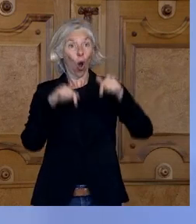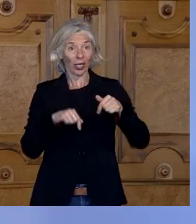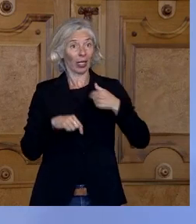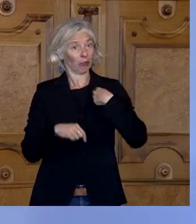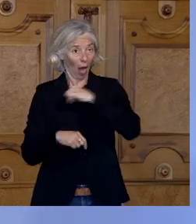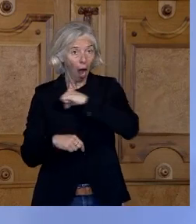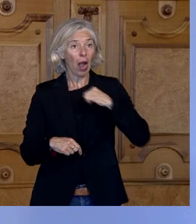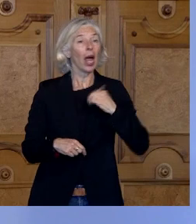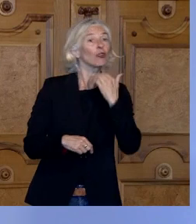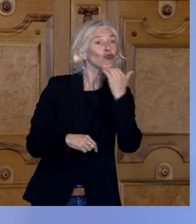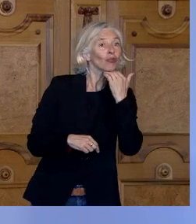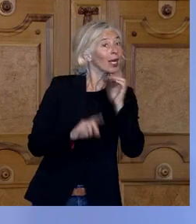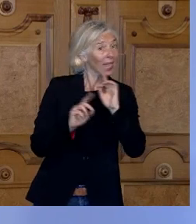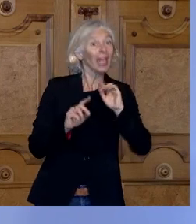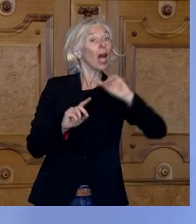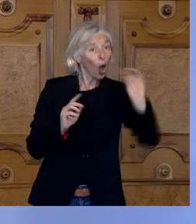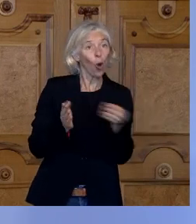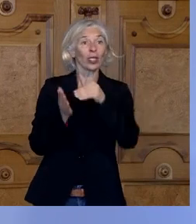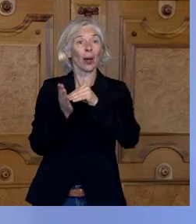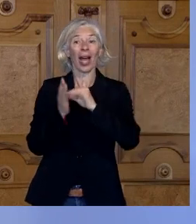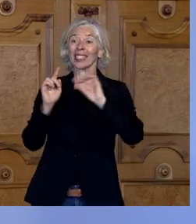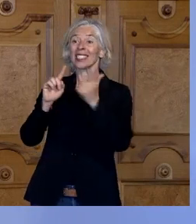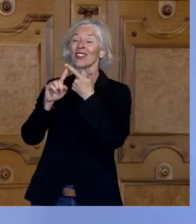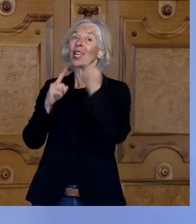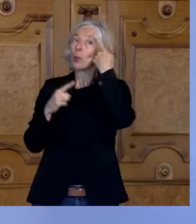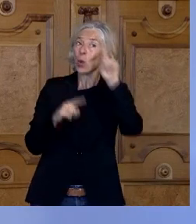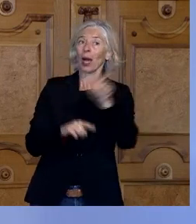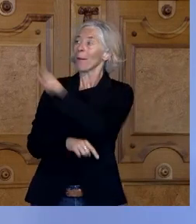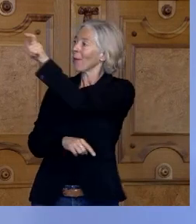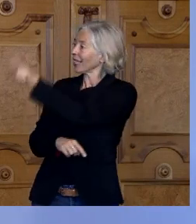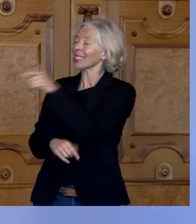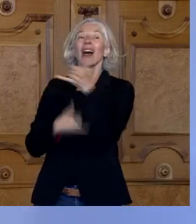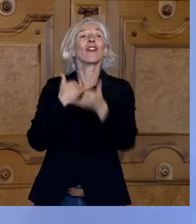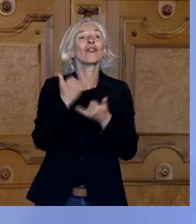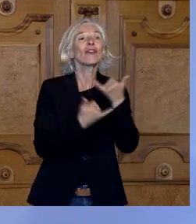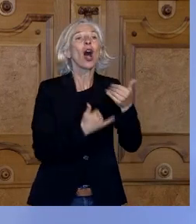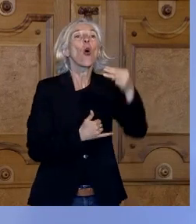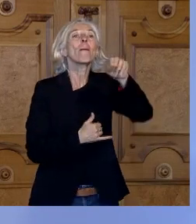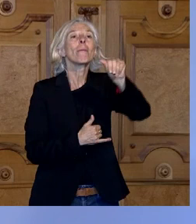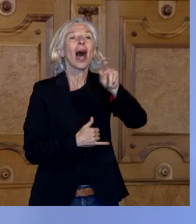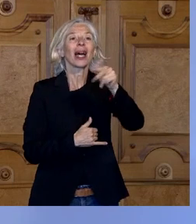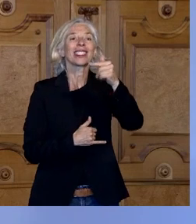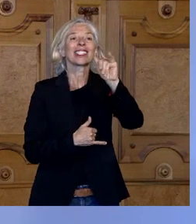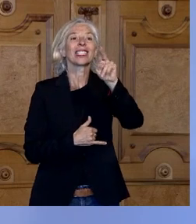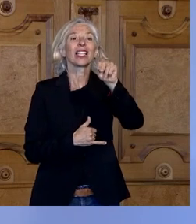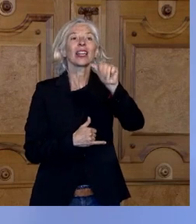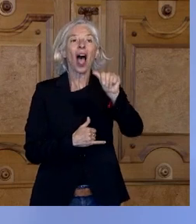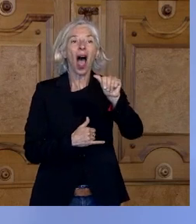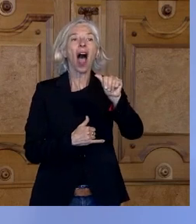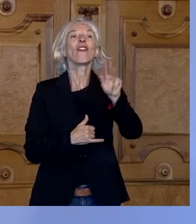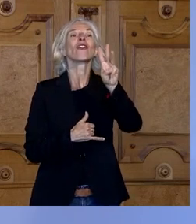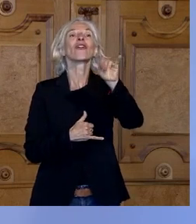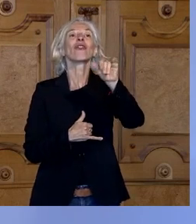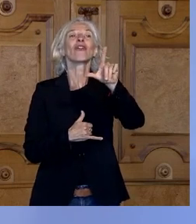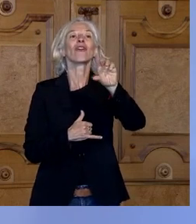sondern unter anderem wird unsere zweite Bürgermeisterin und Bildungsreferentin Martina Wild mit dabei sein, die etwas sagt zum Thema